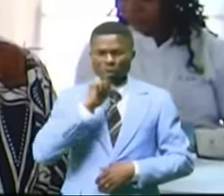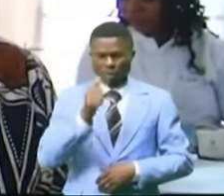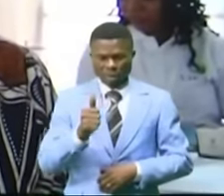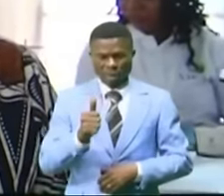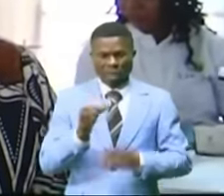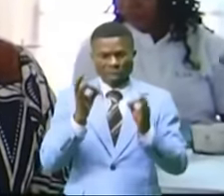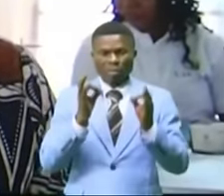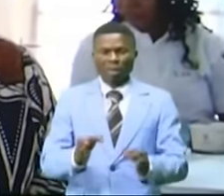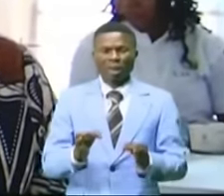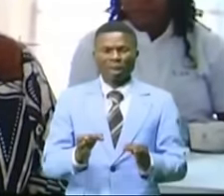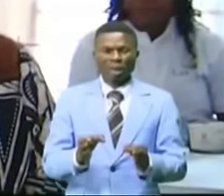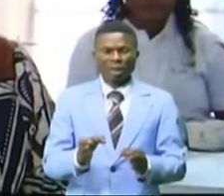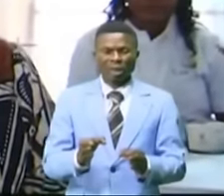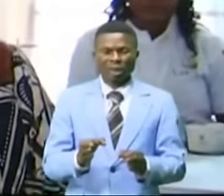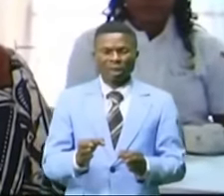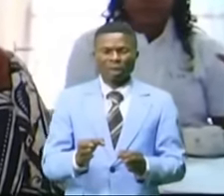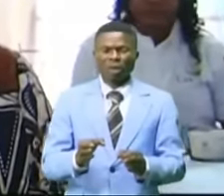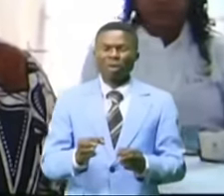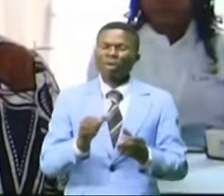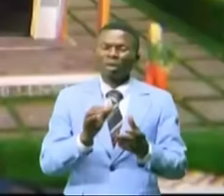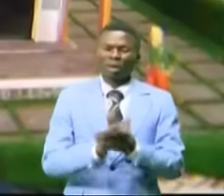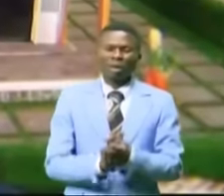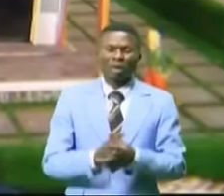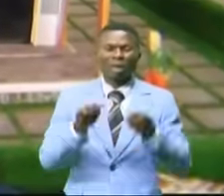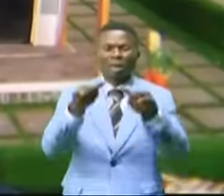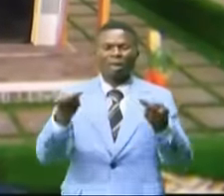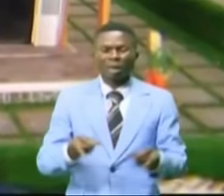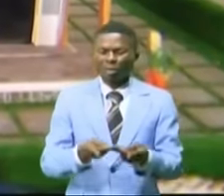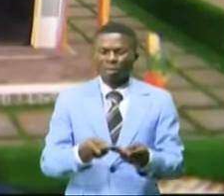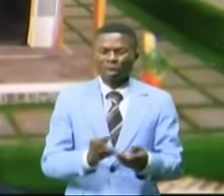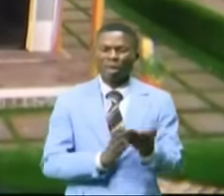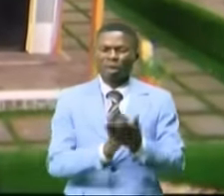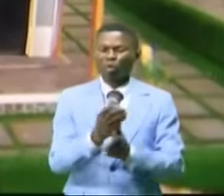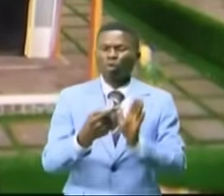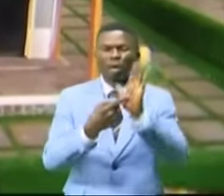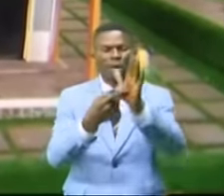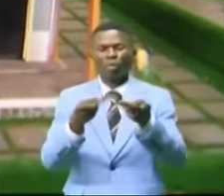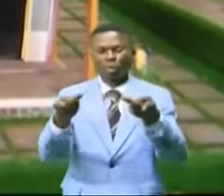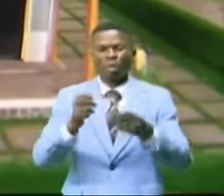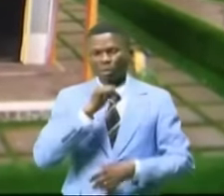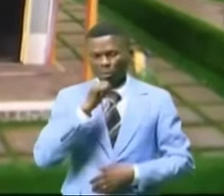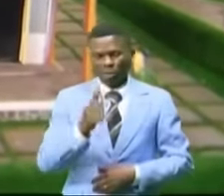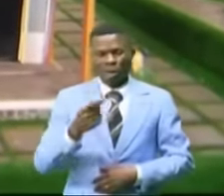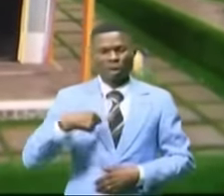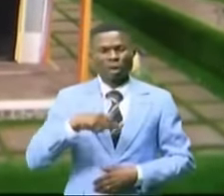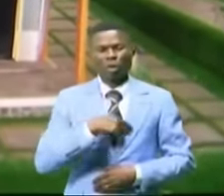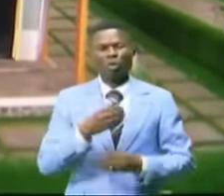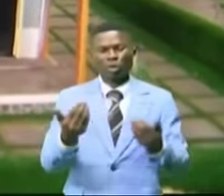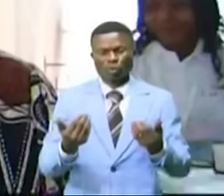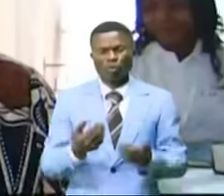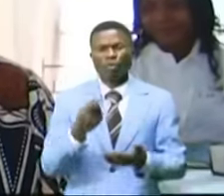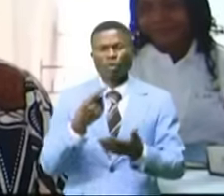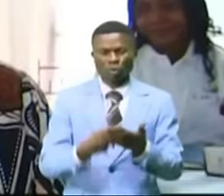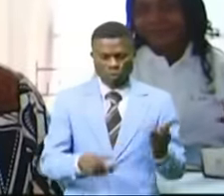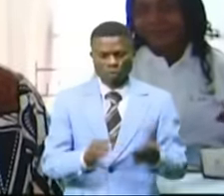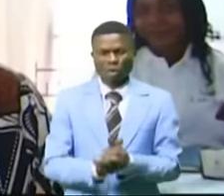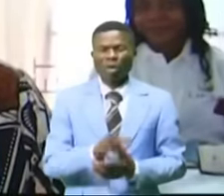n'ont pas de voix ni de plateforme vraiment d'exposition. Et ce que nous, on voulait, c'était